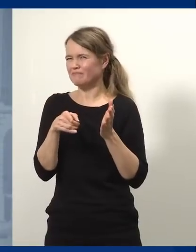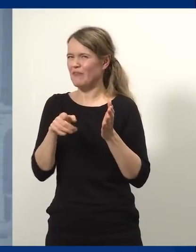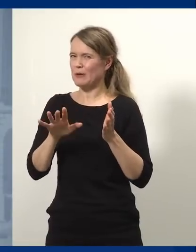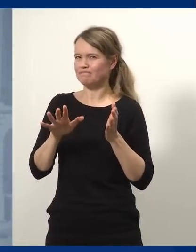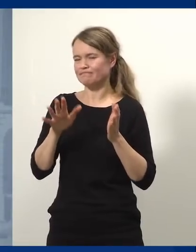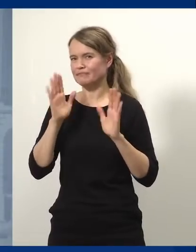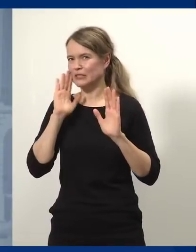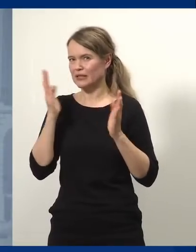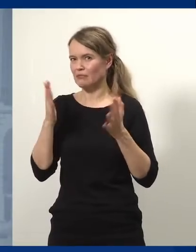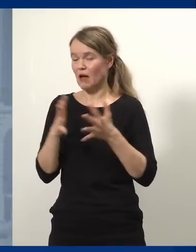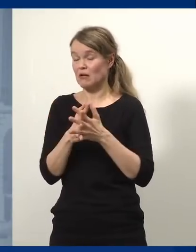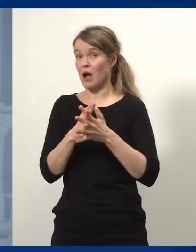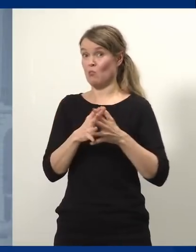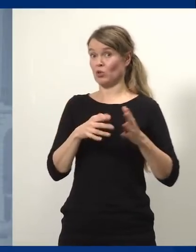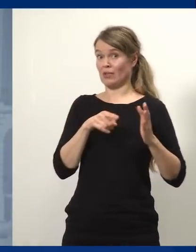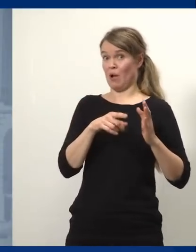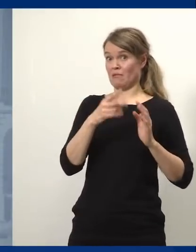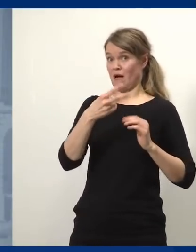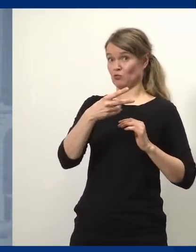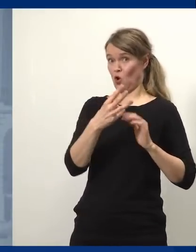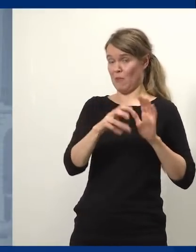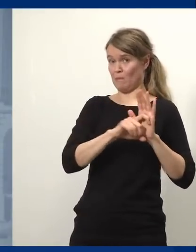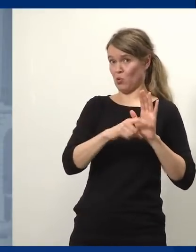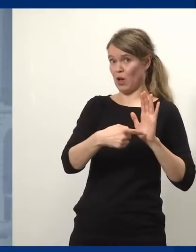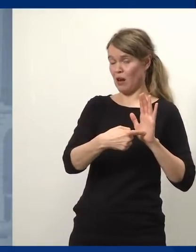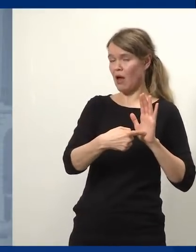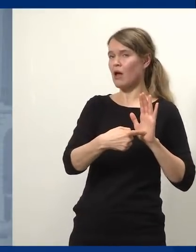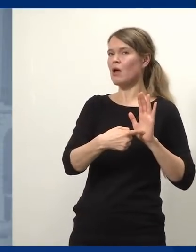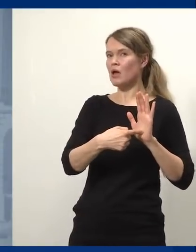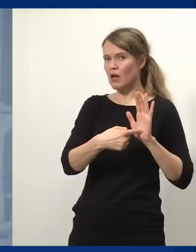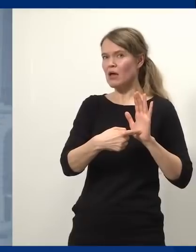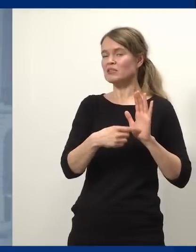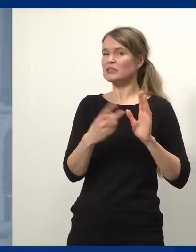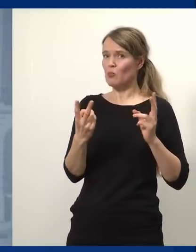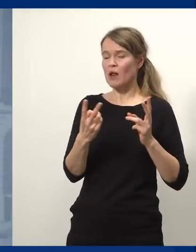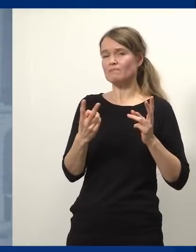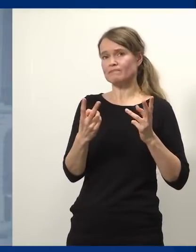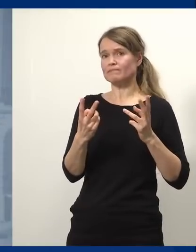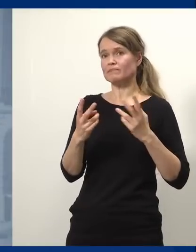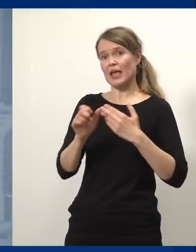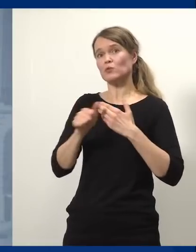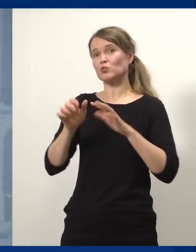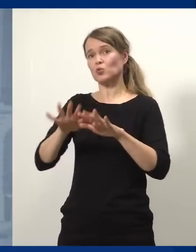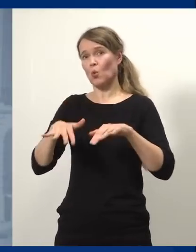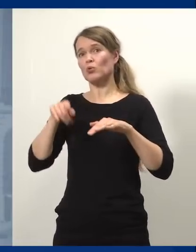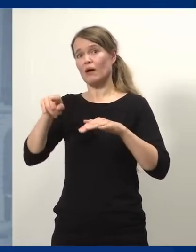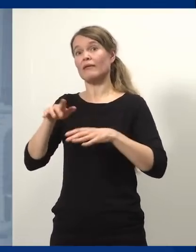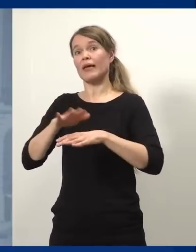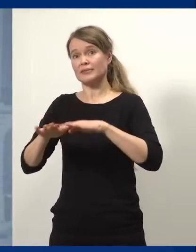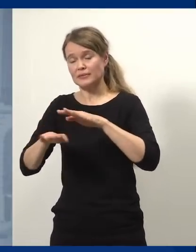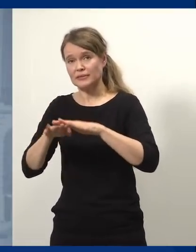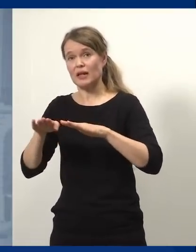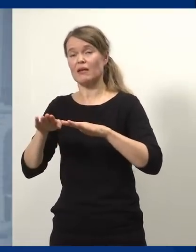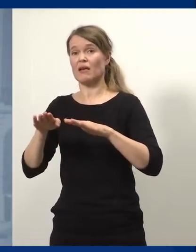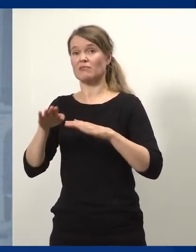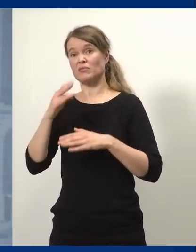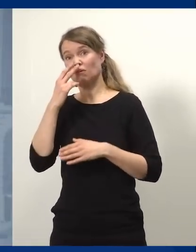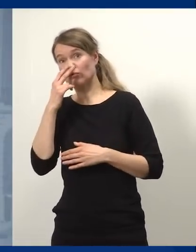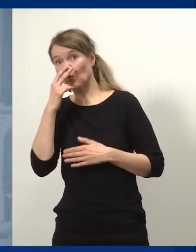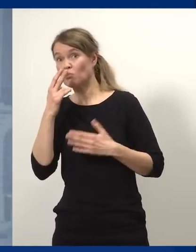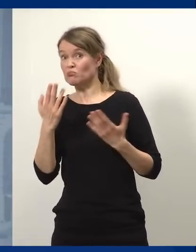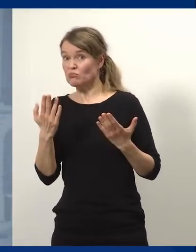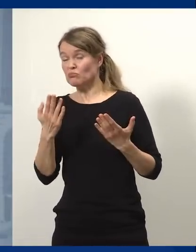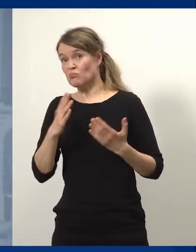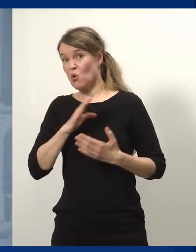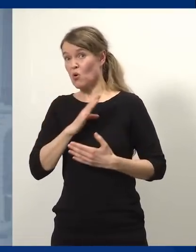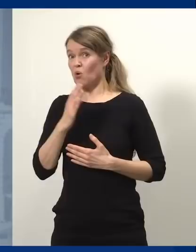on perustuslain mukaista säädäntöä ja eduskunta käsittelee sen osaltaansa ja katsoo osaltaansa, että voisiko sitä